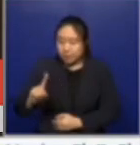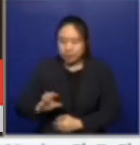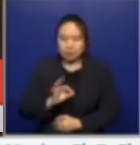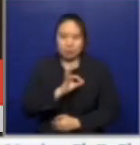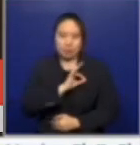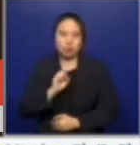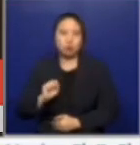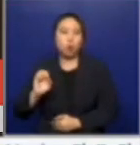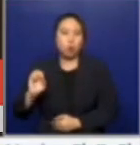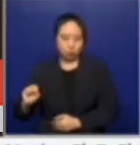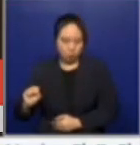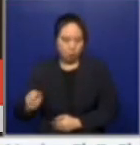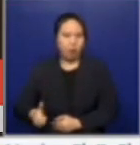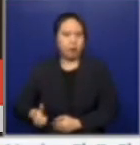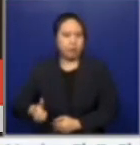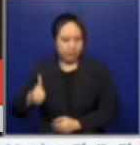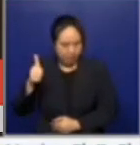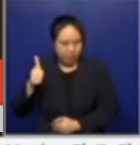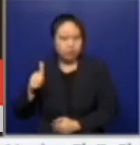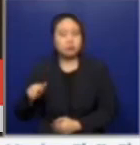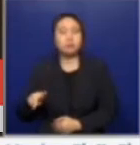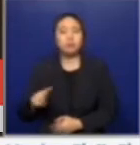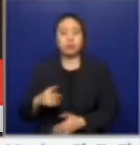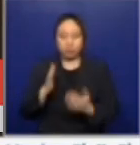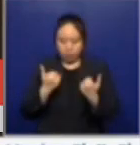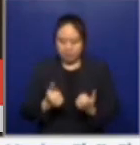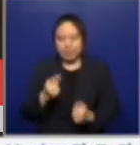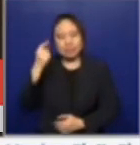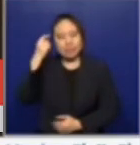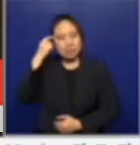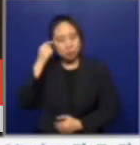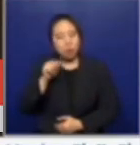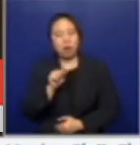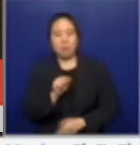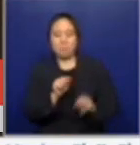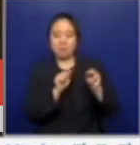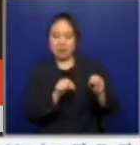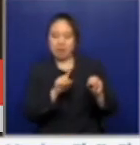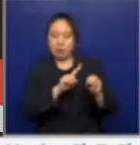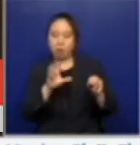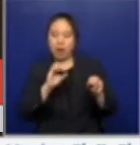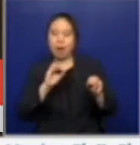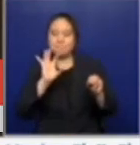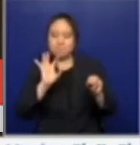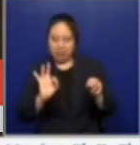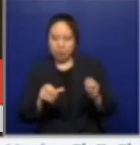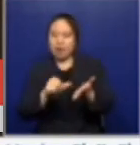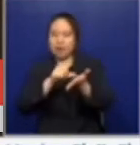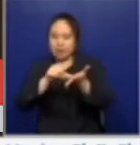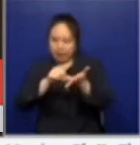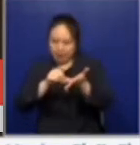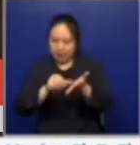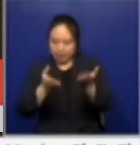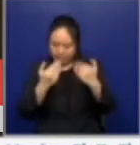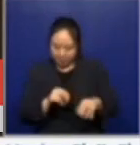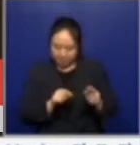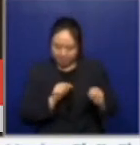รได้ด้วยจึงสมควรที่จะแก้ไขเพิ่มเติมมาตรา159และยกเลิกมา